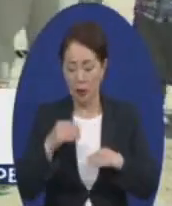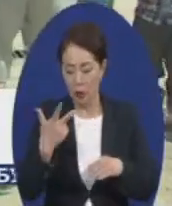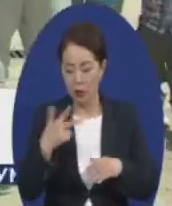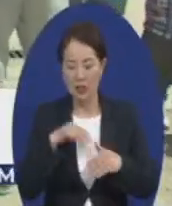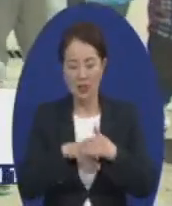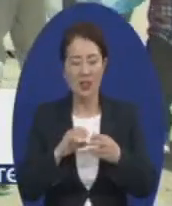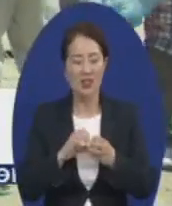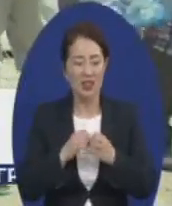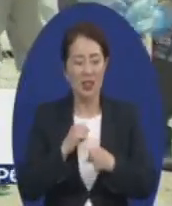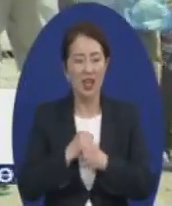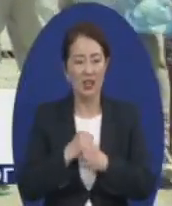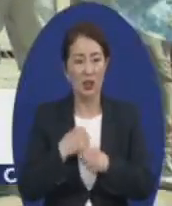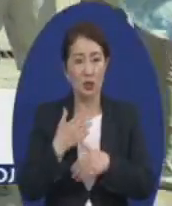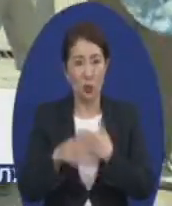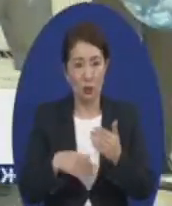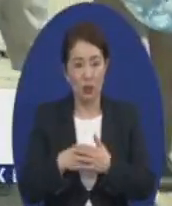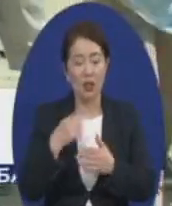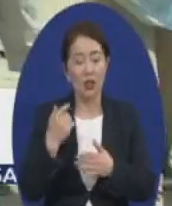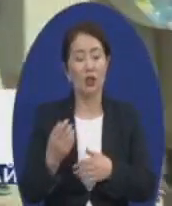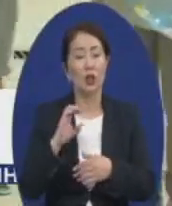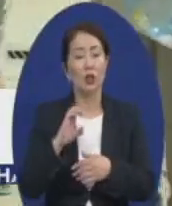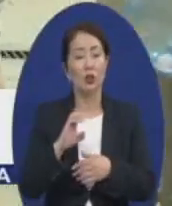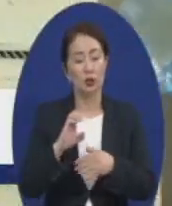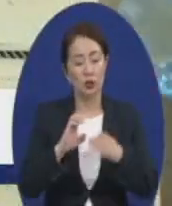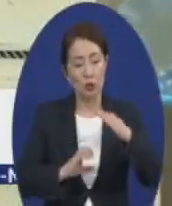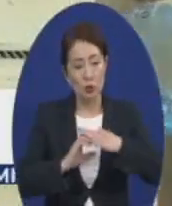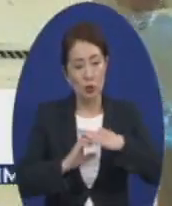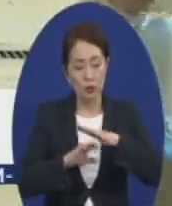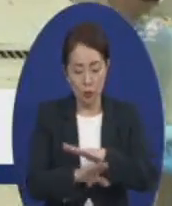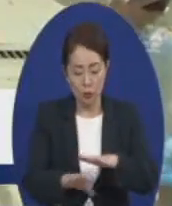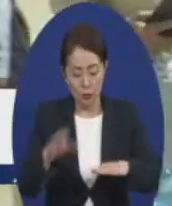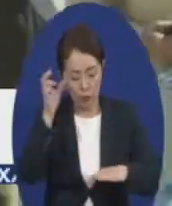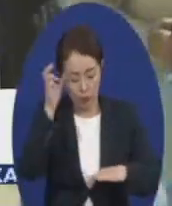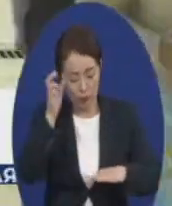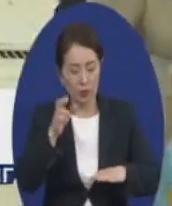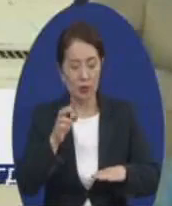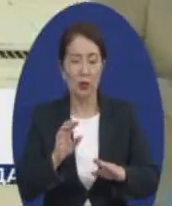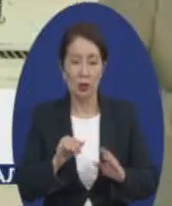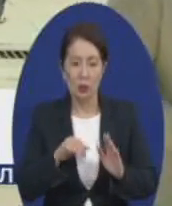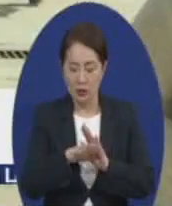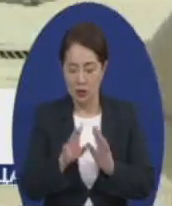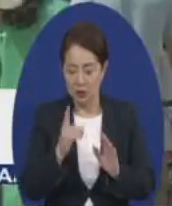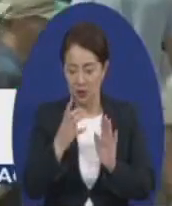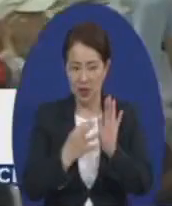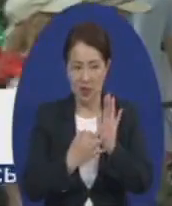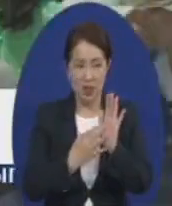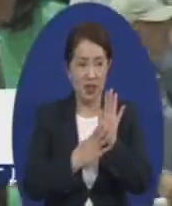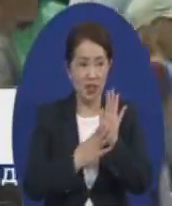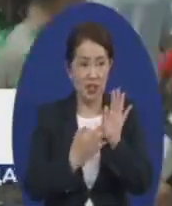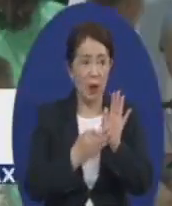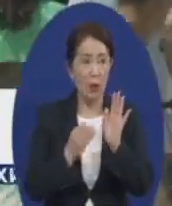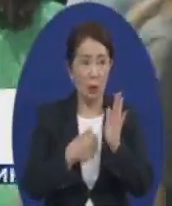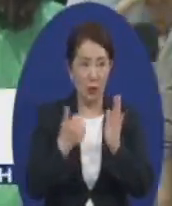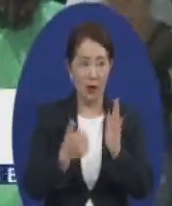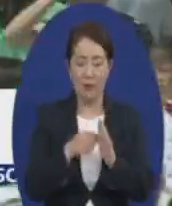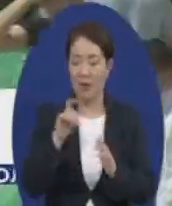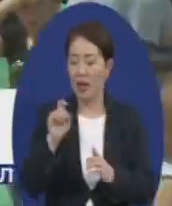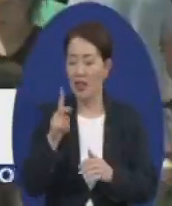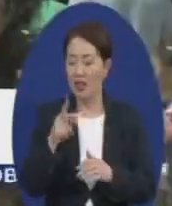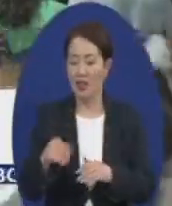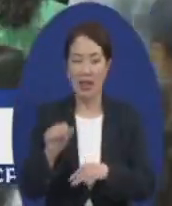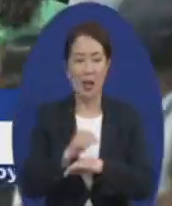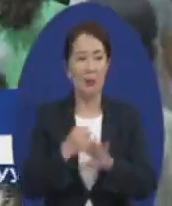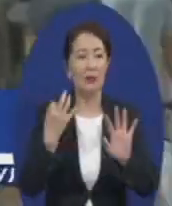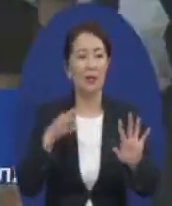ашиглан орохоор ингээд ажлын явж байна. Ингэсээр бол сургуулийн өмнөх боловсролын маань хөгжлөд юм бол өртөөж 98% бол хангалаа ингээд явж байна. Хинтээ аймгийн 80